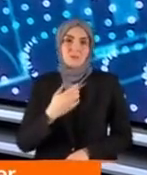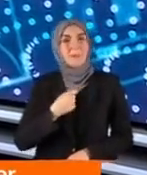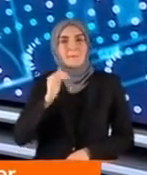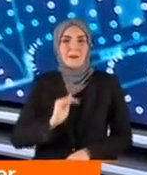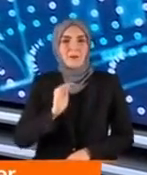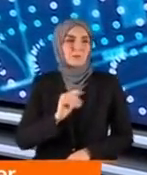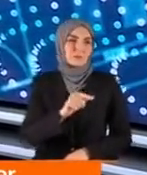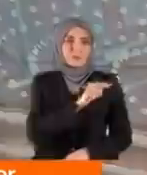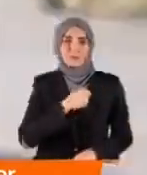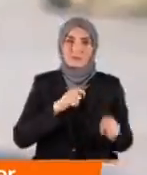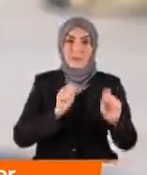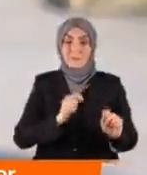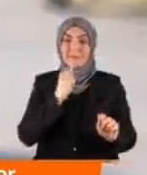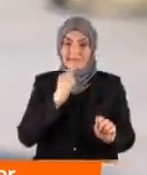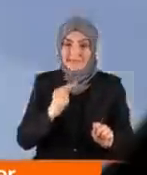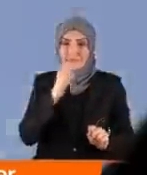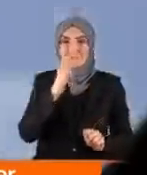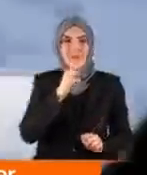düşebiliyorsunuz.